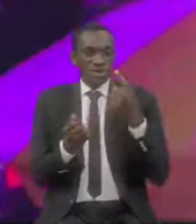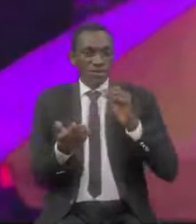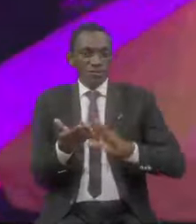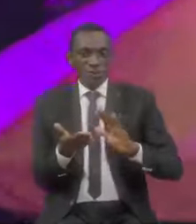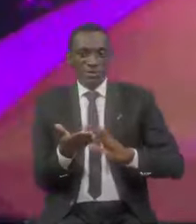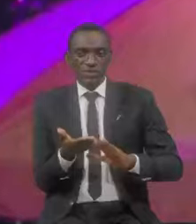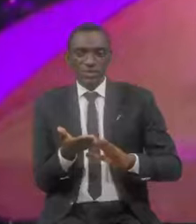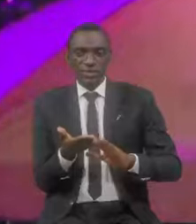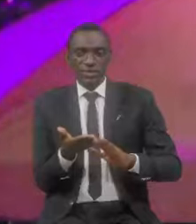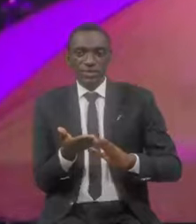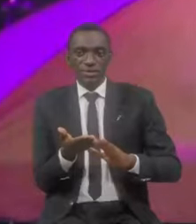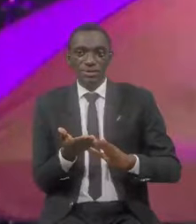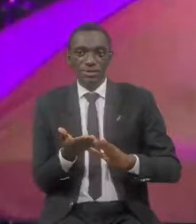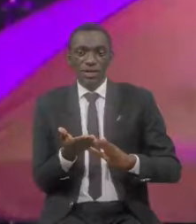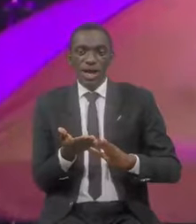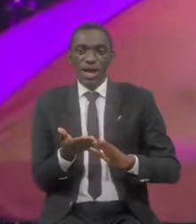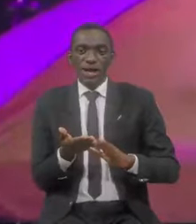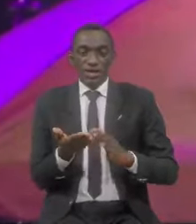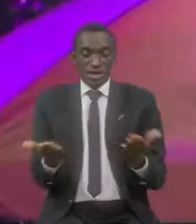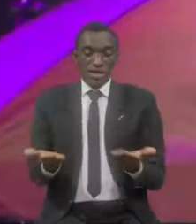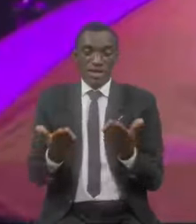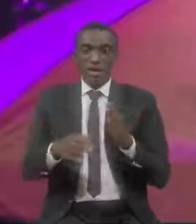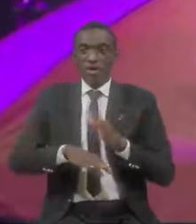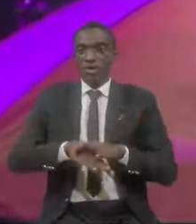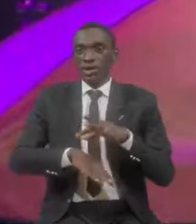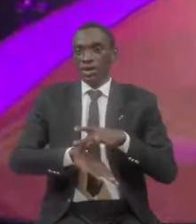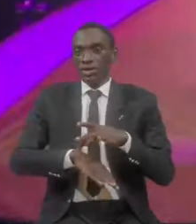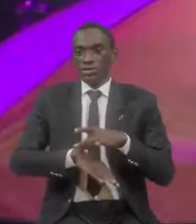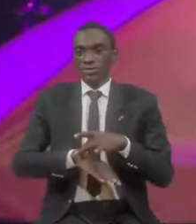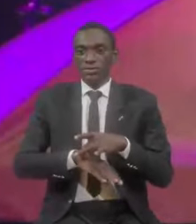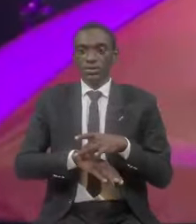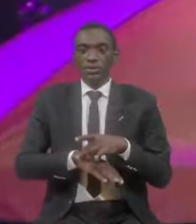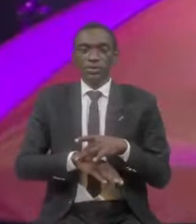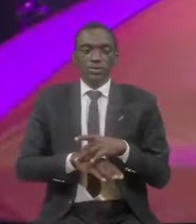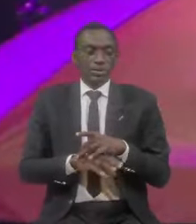pardon, ici sur la terre,